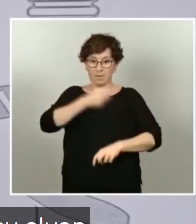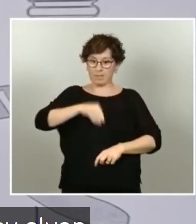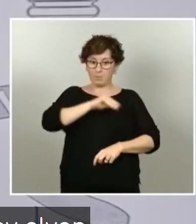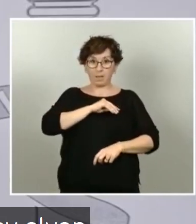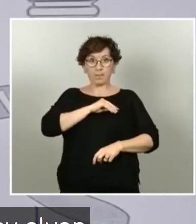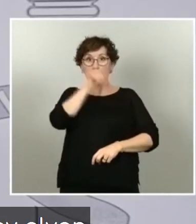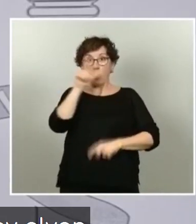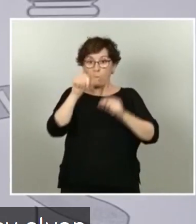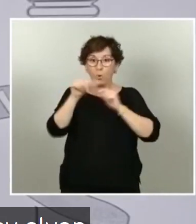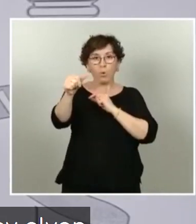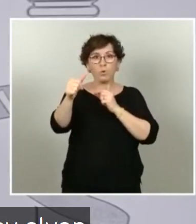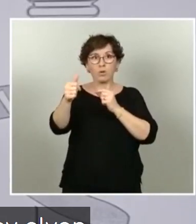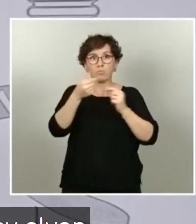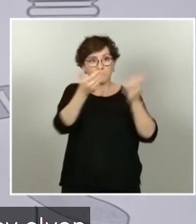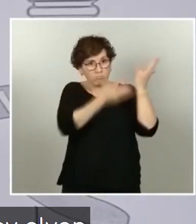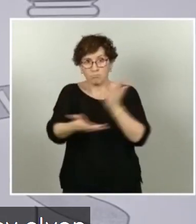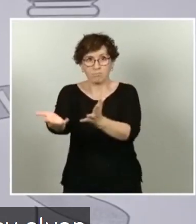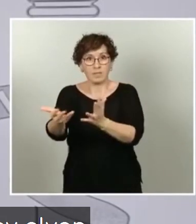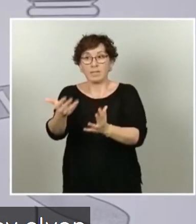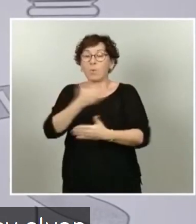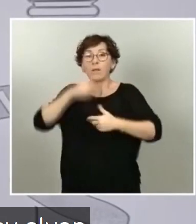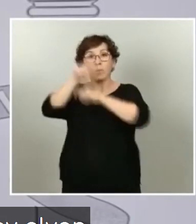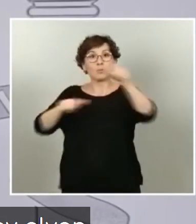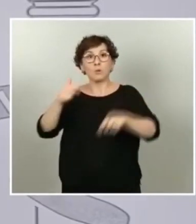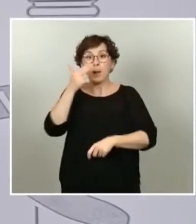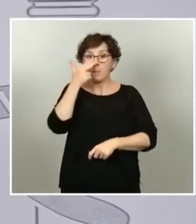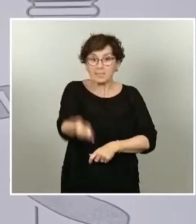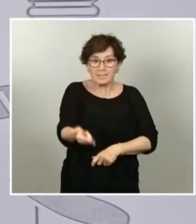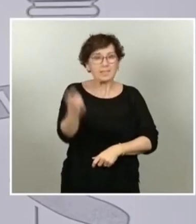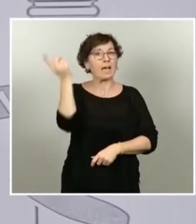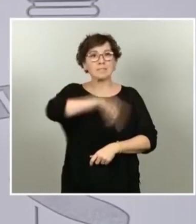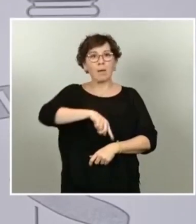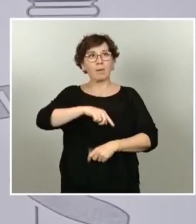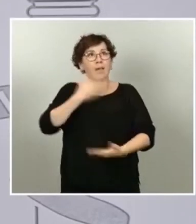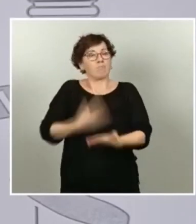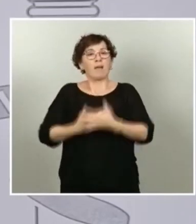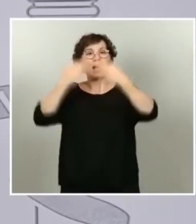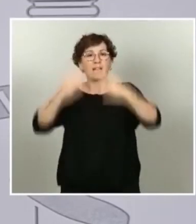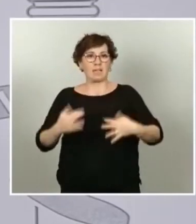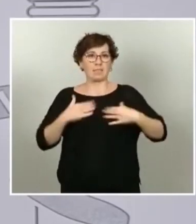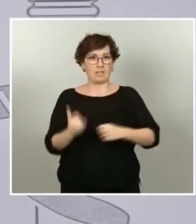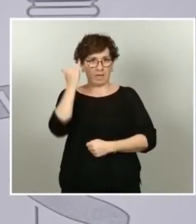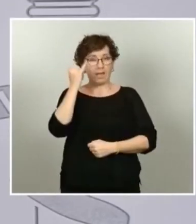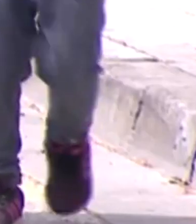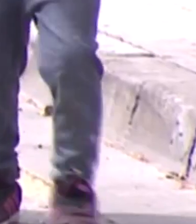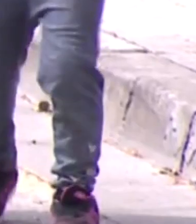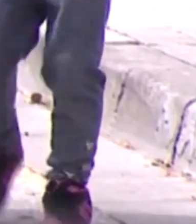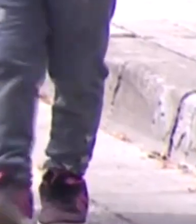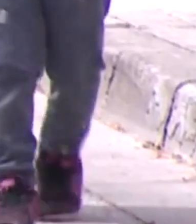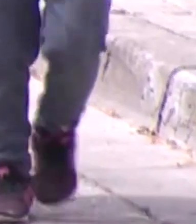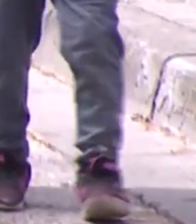visite España puede contar con que pisa un suelo con garantía sanitaria y comprometido también con la sostenibilidad de nuestro planeta.